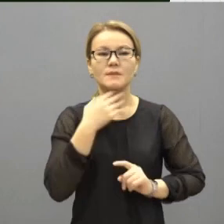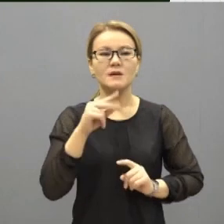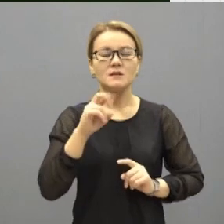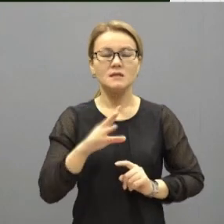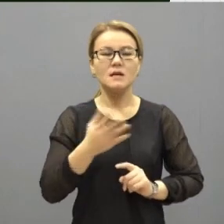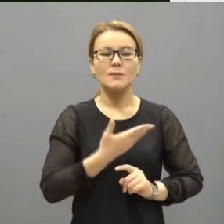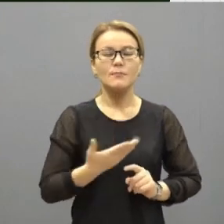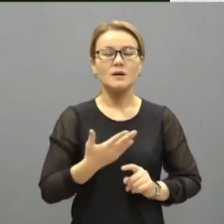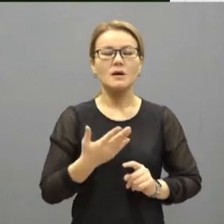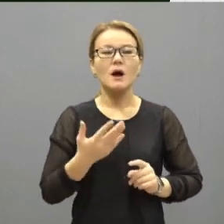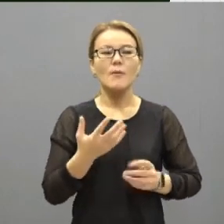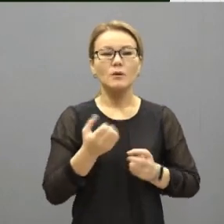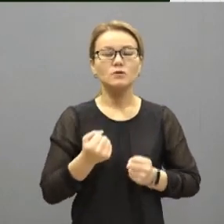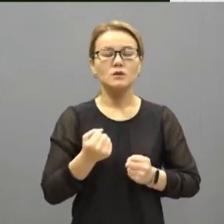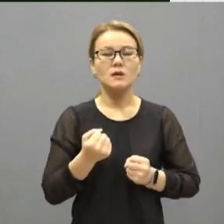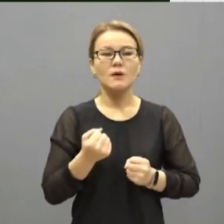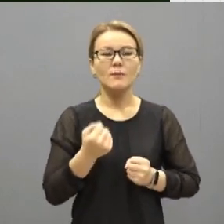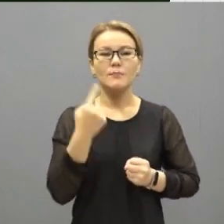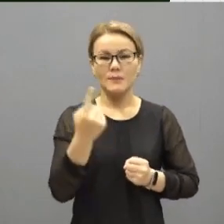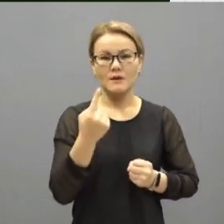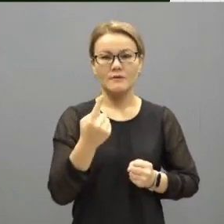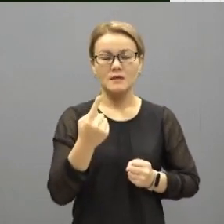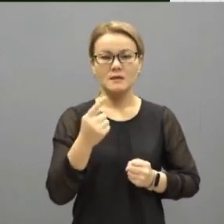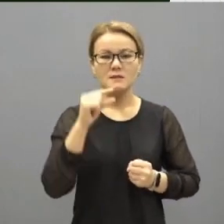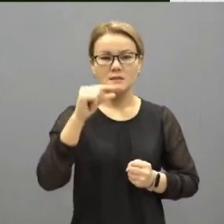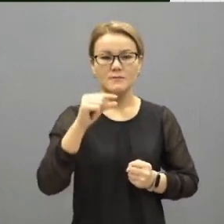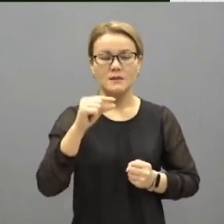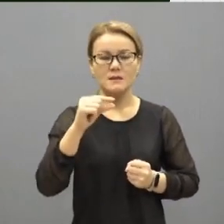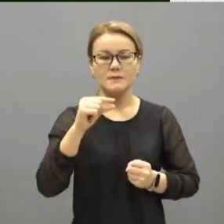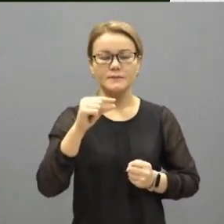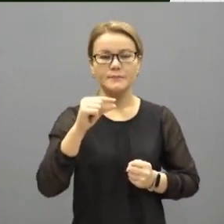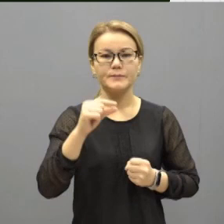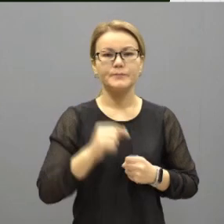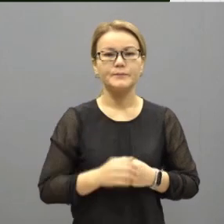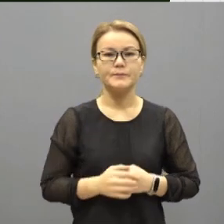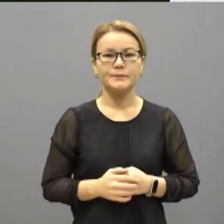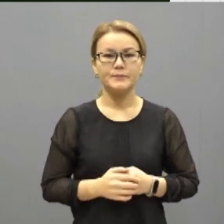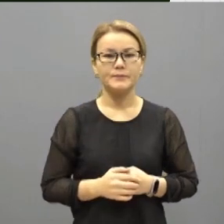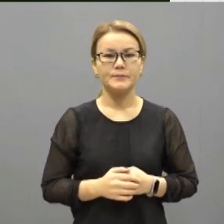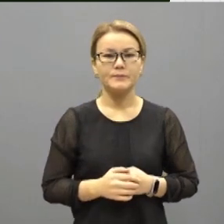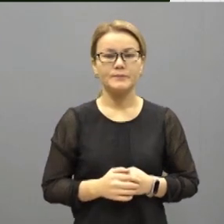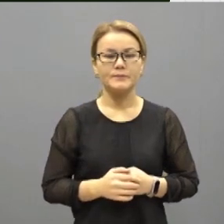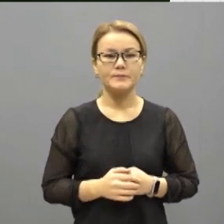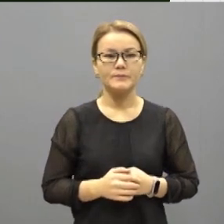только первую степень переменной, соответственно, это уравнение не третьей, а первой степени.